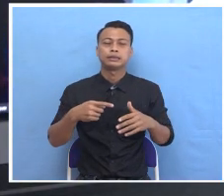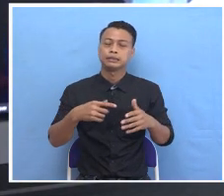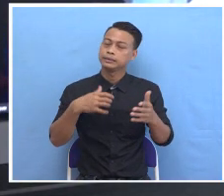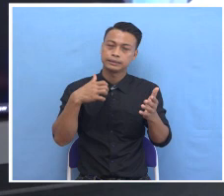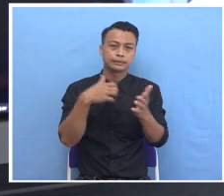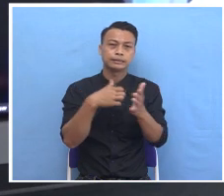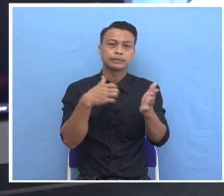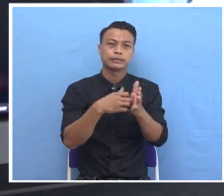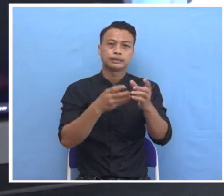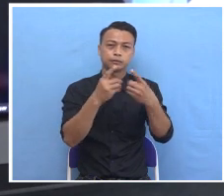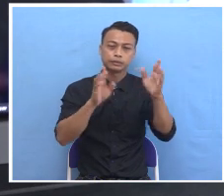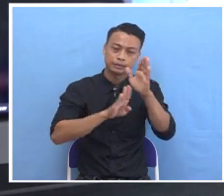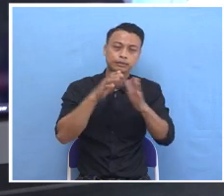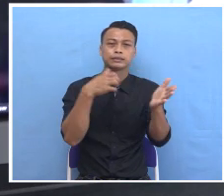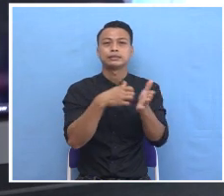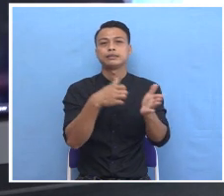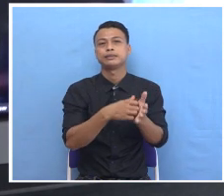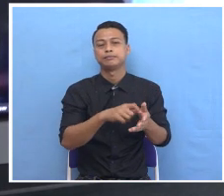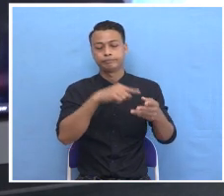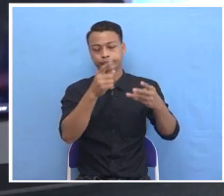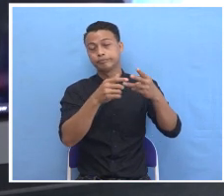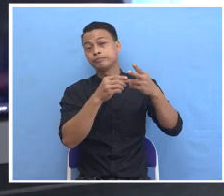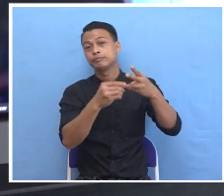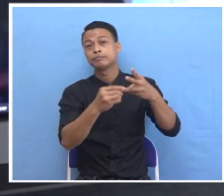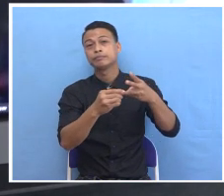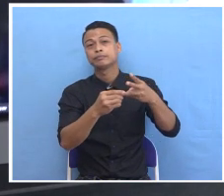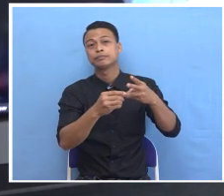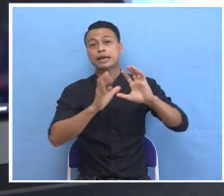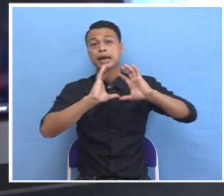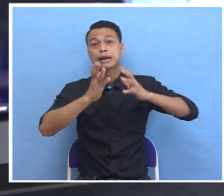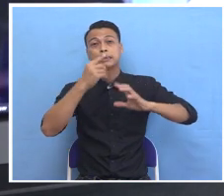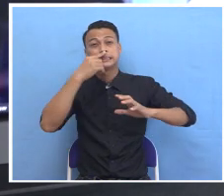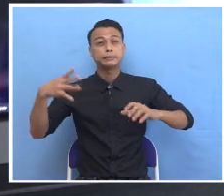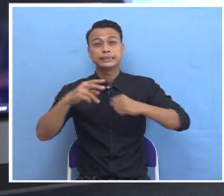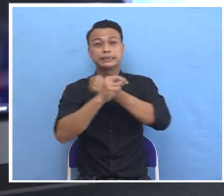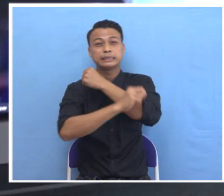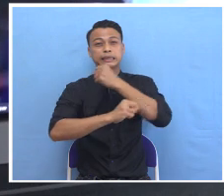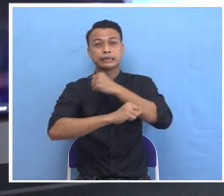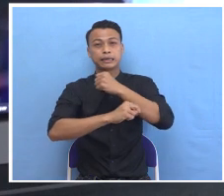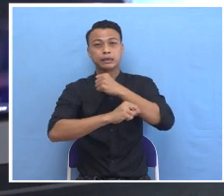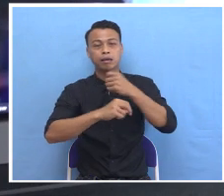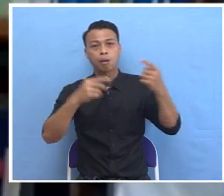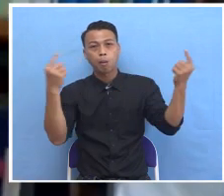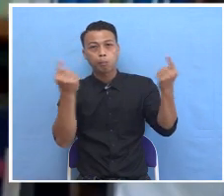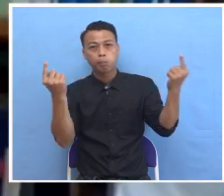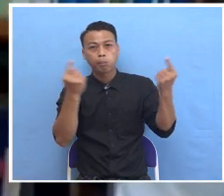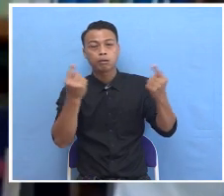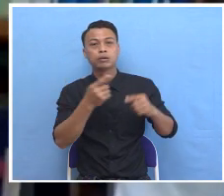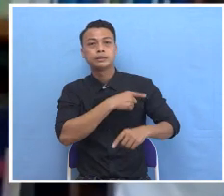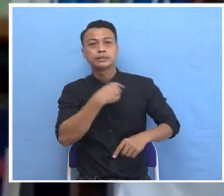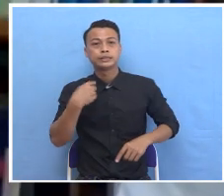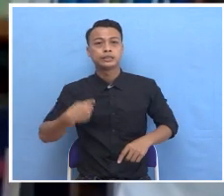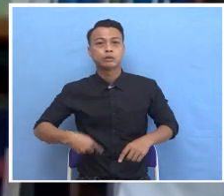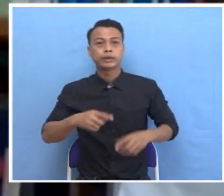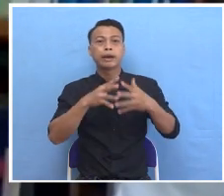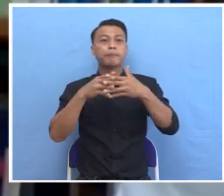င်မှုဒါလည်းမနေ့တနေ့မှကြုံမှာပေါ့ဗျအမေရိကန်တန်ယုံနဲ့တရုတ်တန်ယုံနဲ့ရန်ဖြစ်နေတယ်ကျွန်တော်တွေ့နေနံပါတ်4က